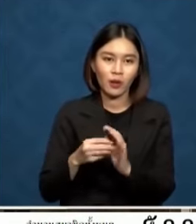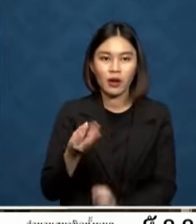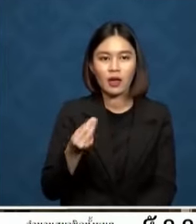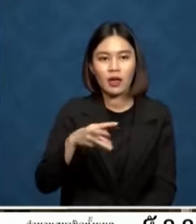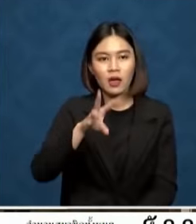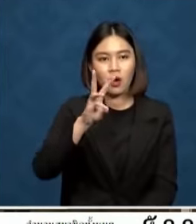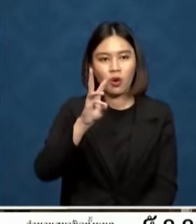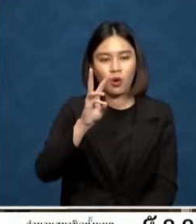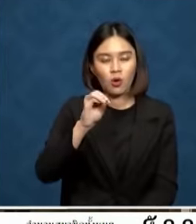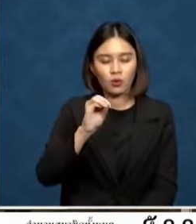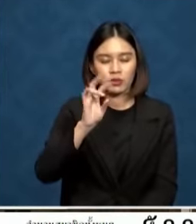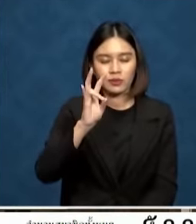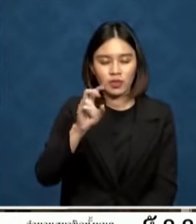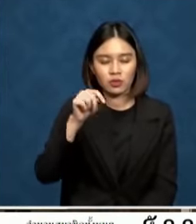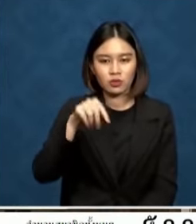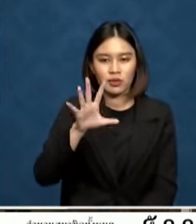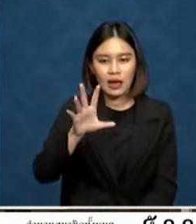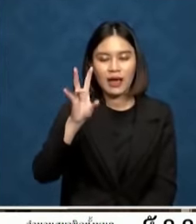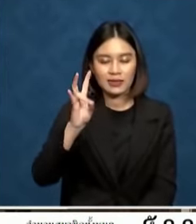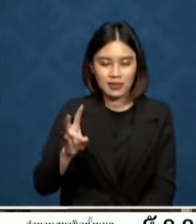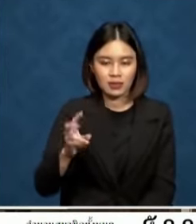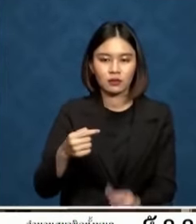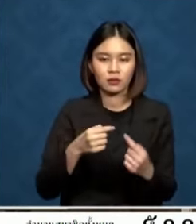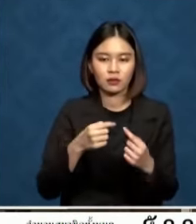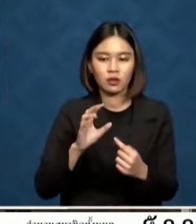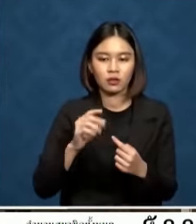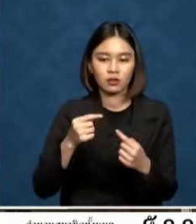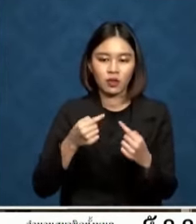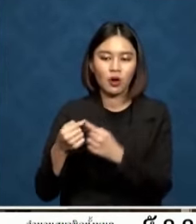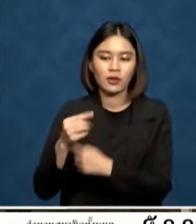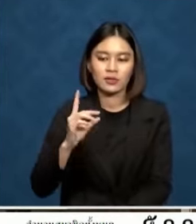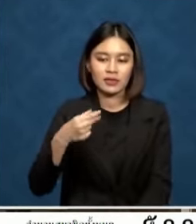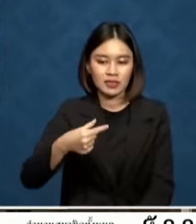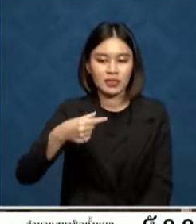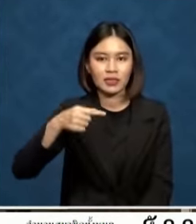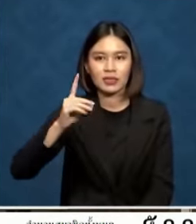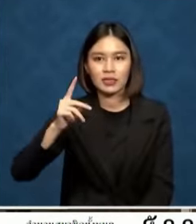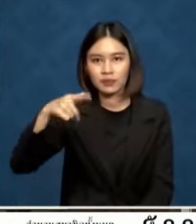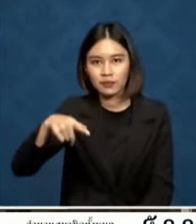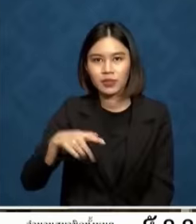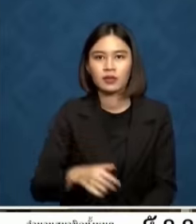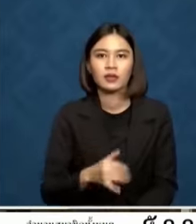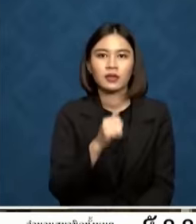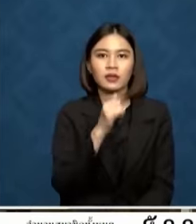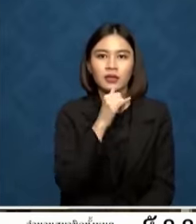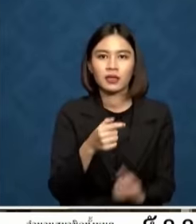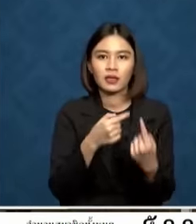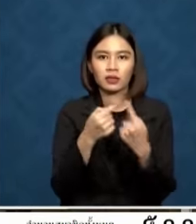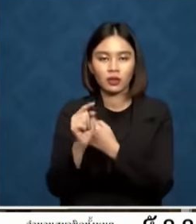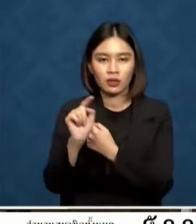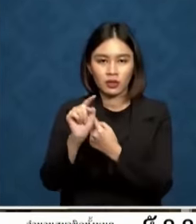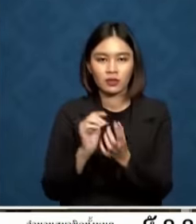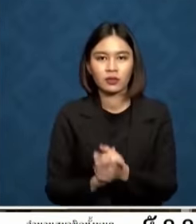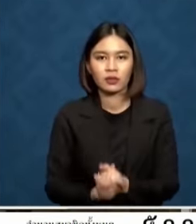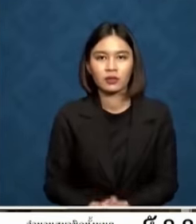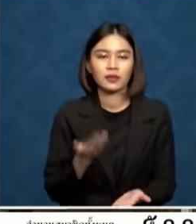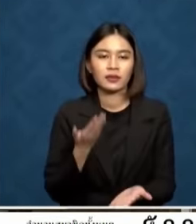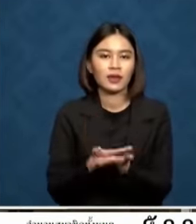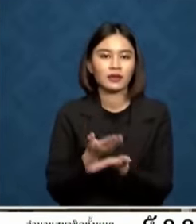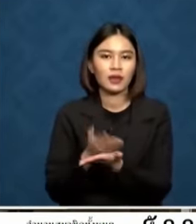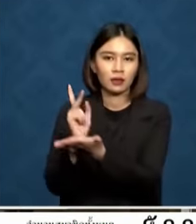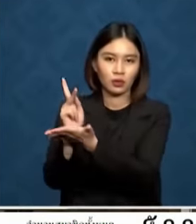67.5 7%ของGDPขี้เหร่ที่ 3เรื่องเงิน